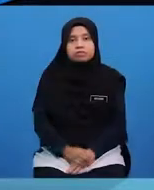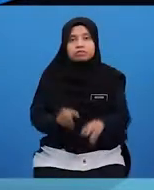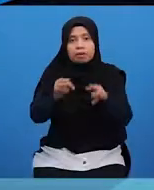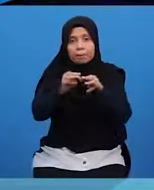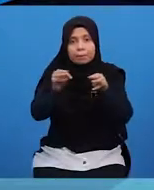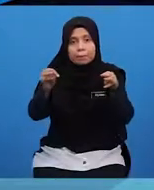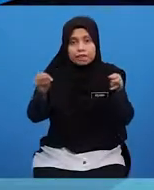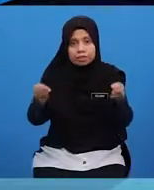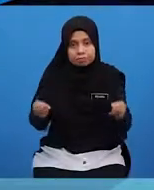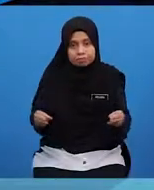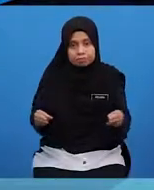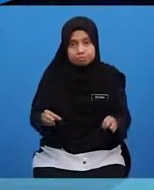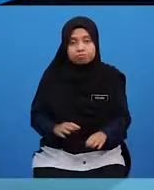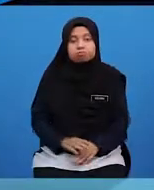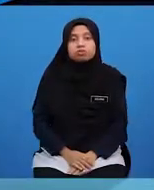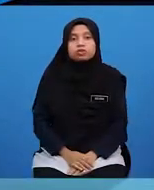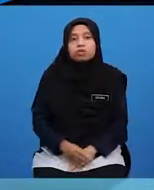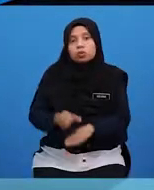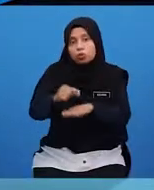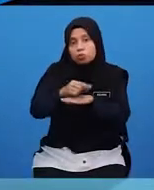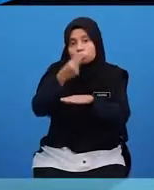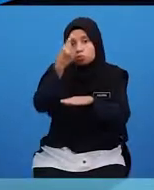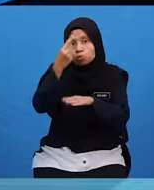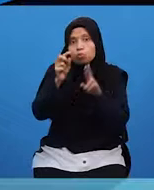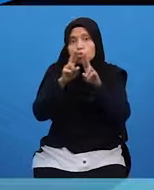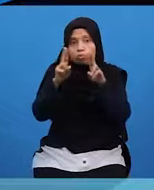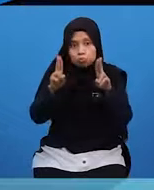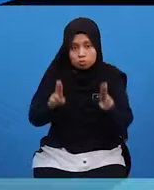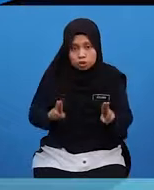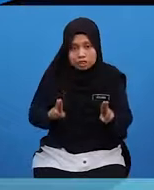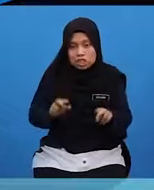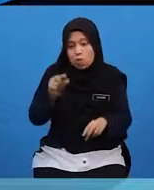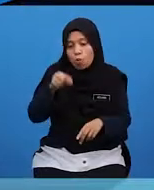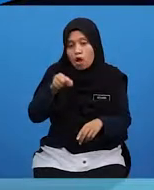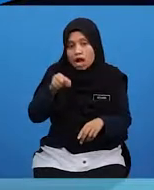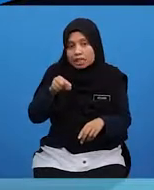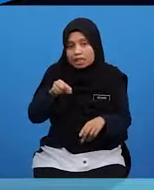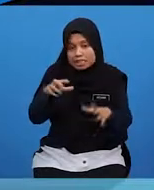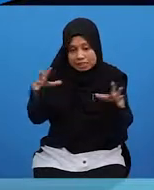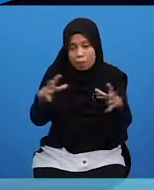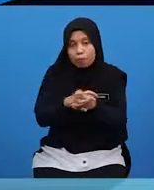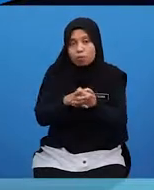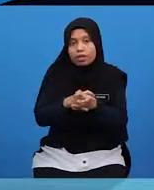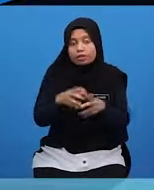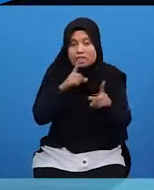Meja terap. Meja terap digunakan untuk menguji kualiti sebatian lilin.